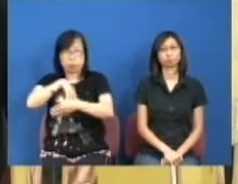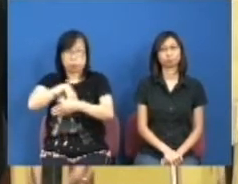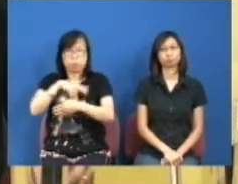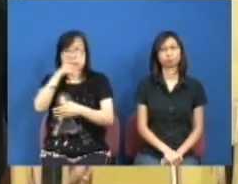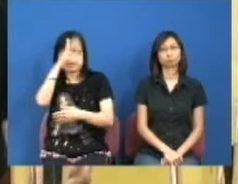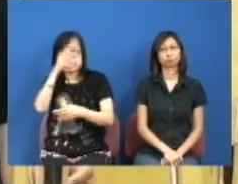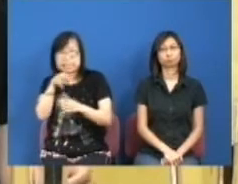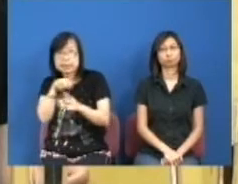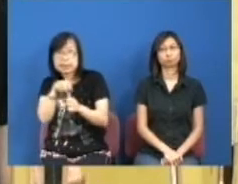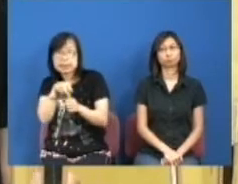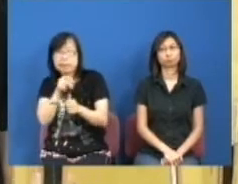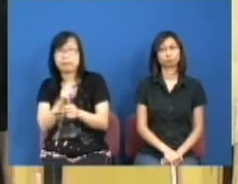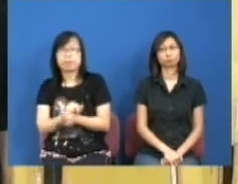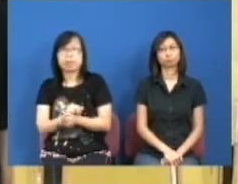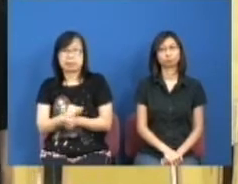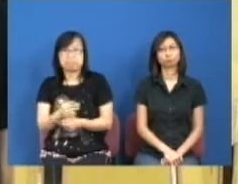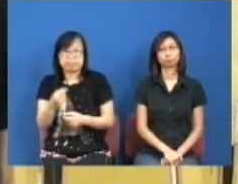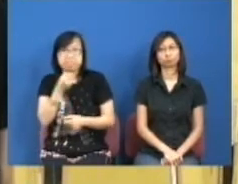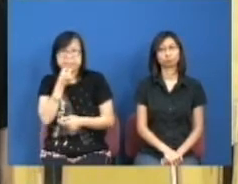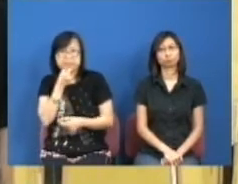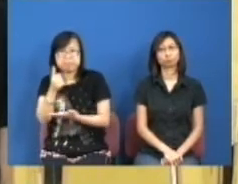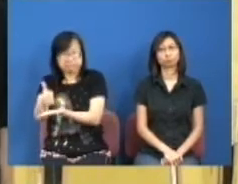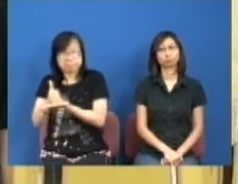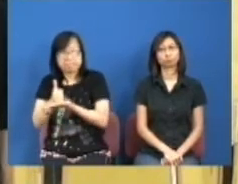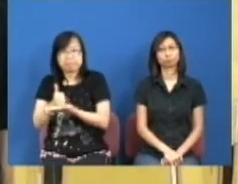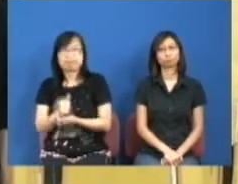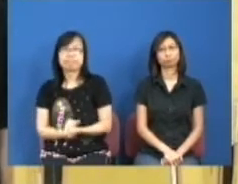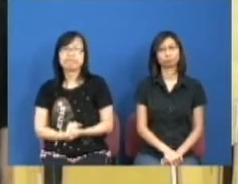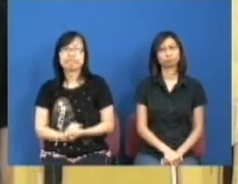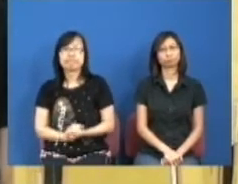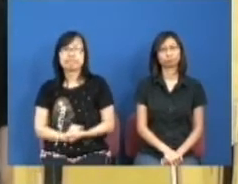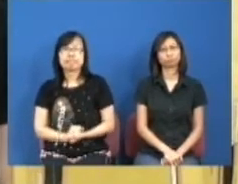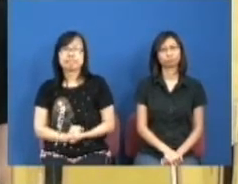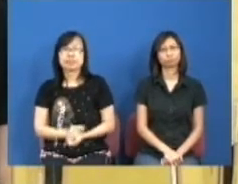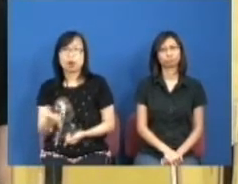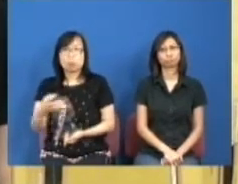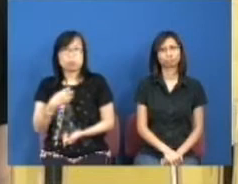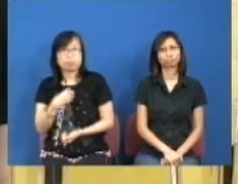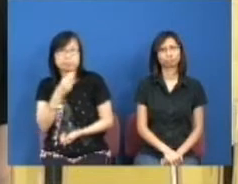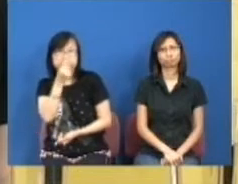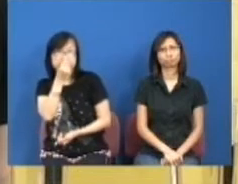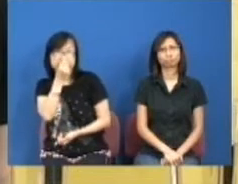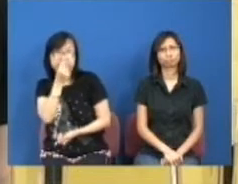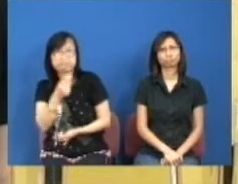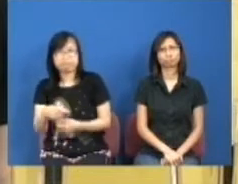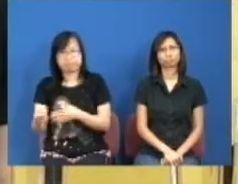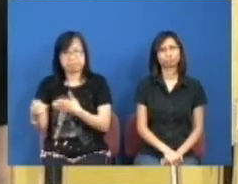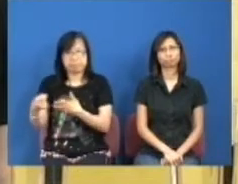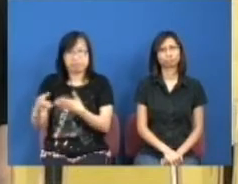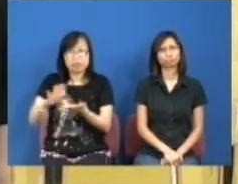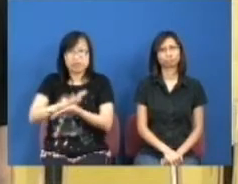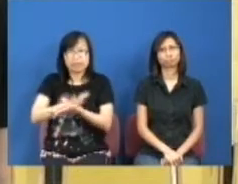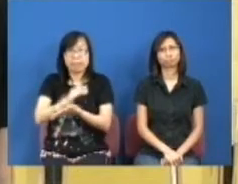治人物咧，都會幾樂意係被委任嘅。咁呢個我覺得都係一個幾有趣嘅近年嚟